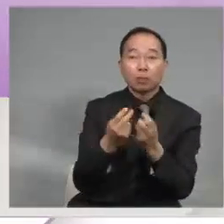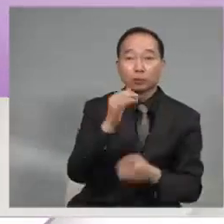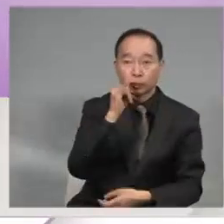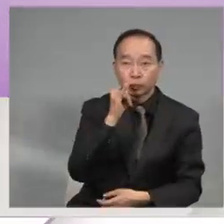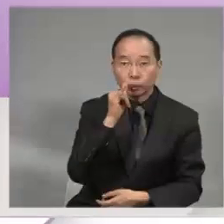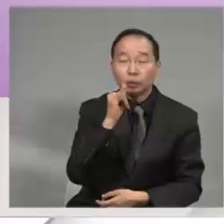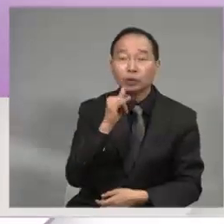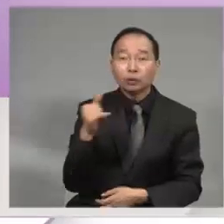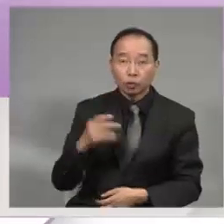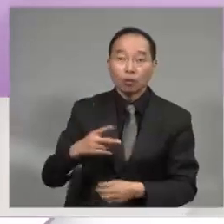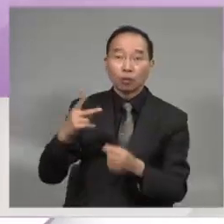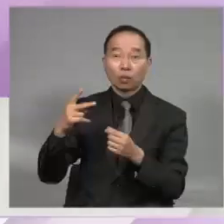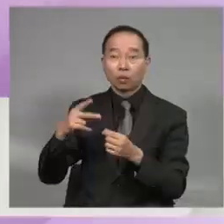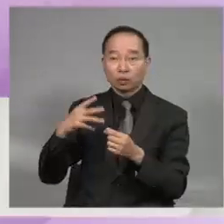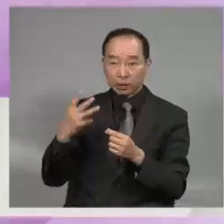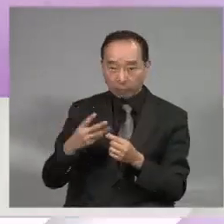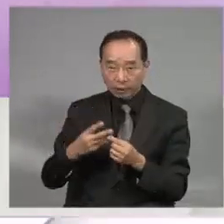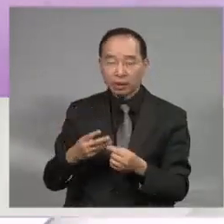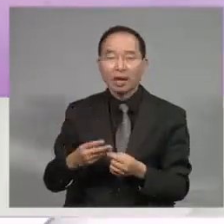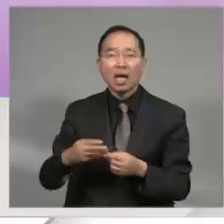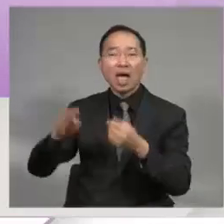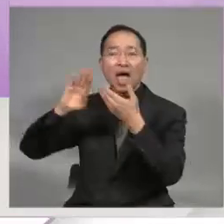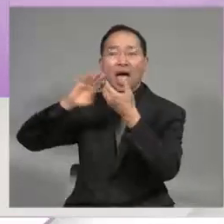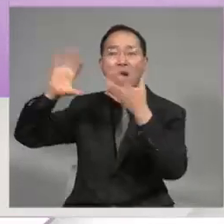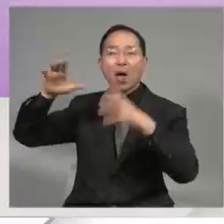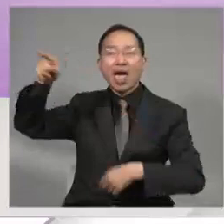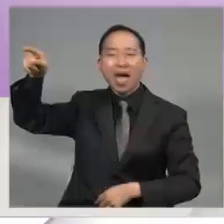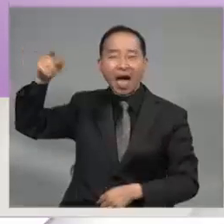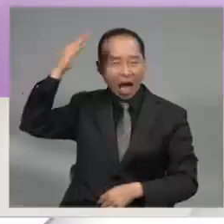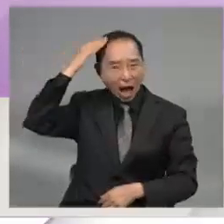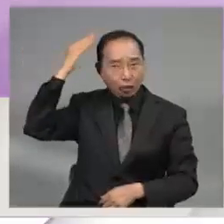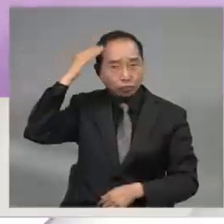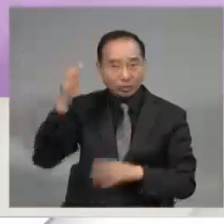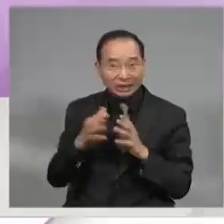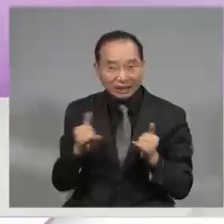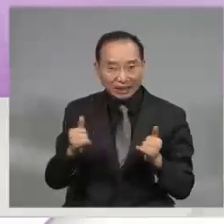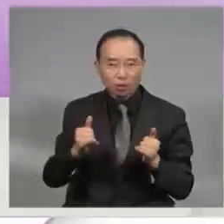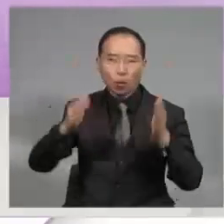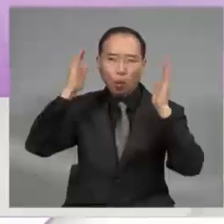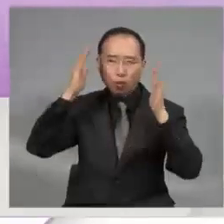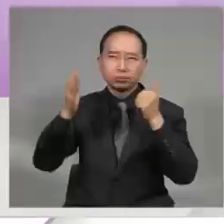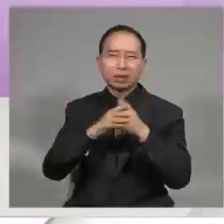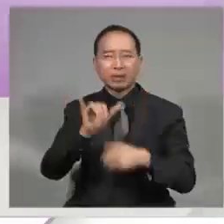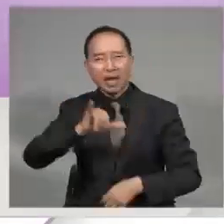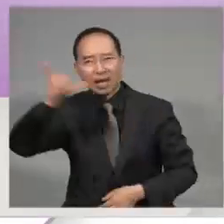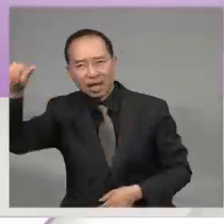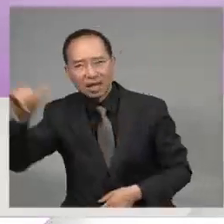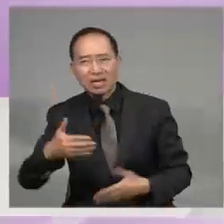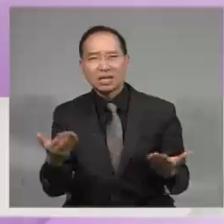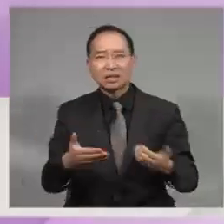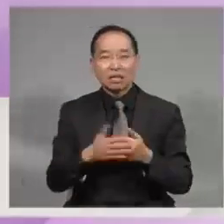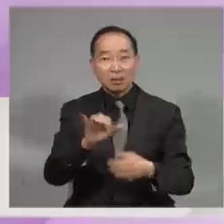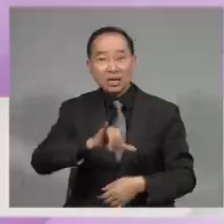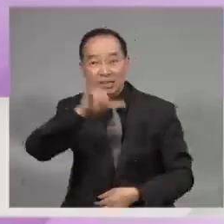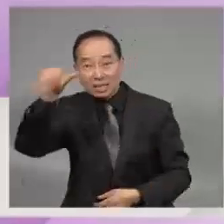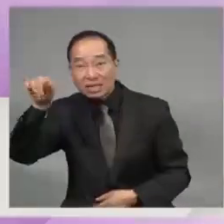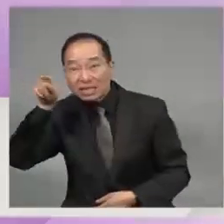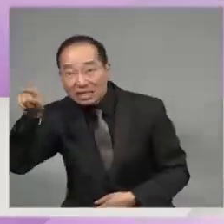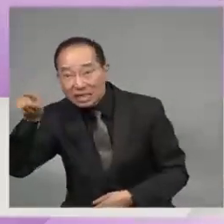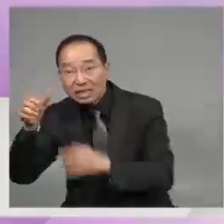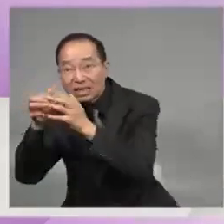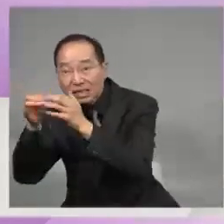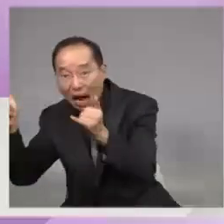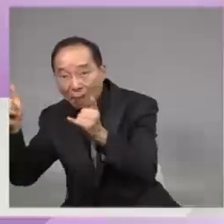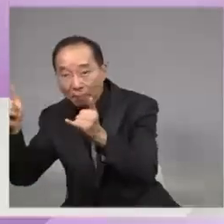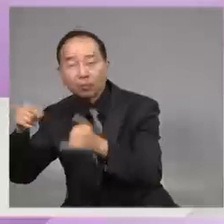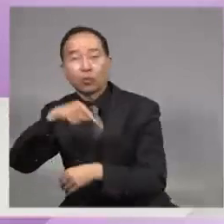그 해외에 거주 중인 대한민국 국민이 해외에서 투표하실 수 있는 제외투표 제도도 있습니다. 그렇군요. 아, 제외투표.